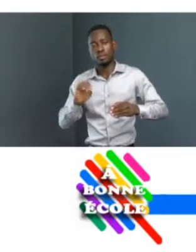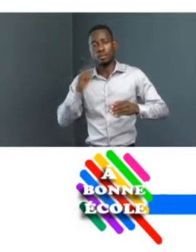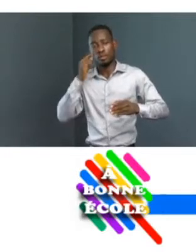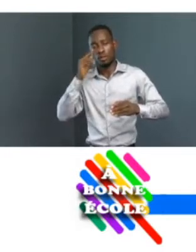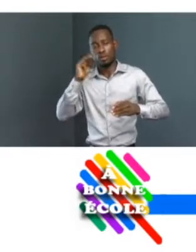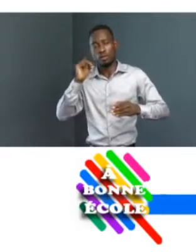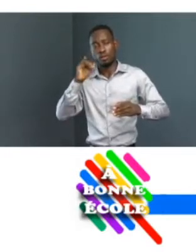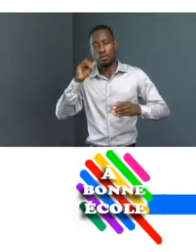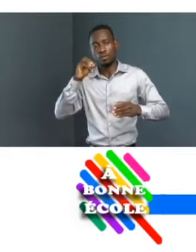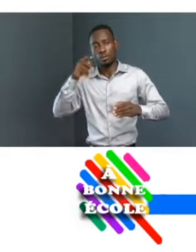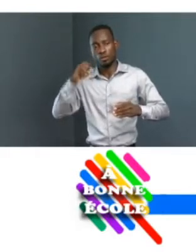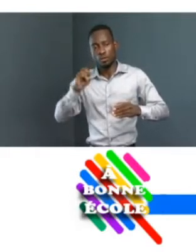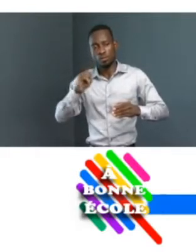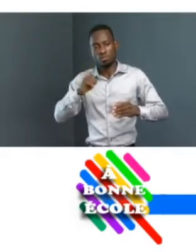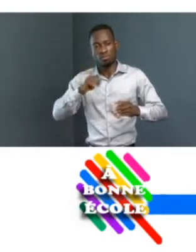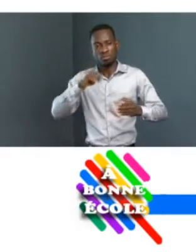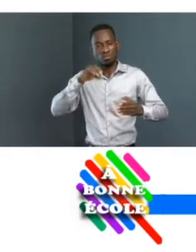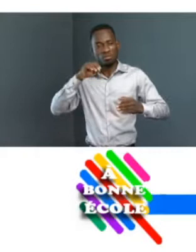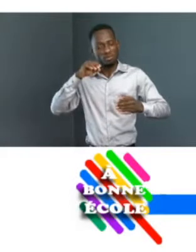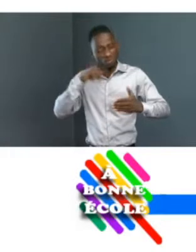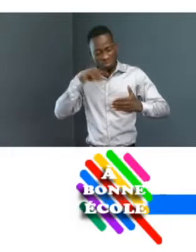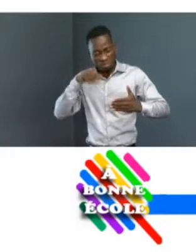ne distingue pas les objets